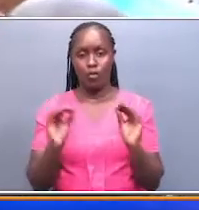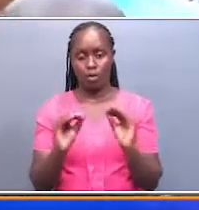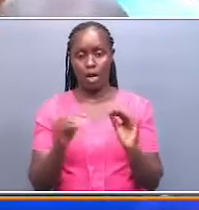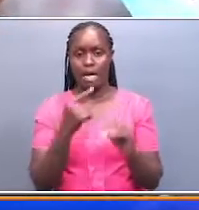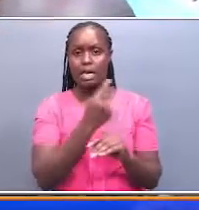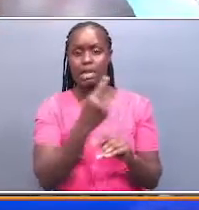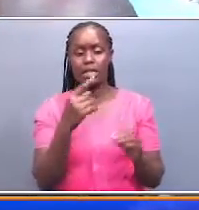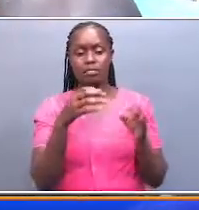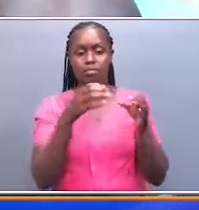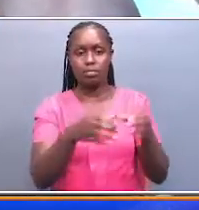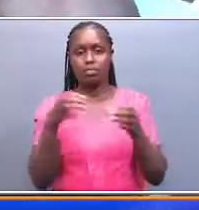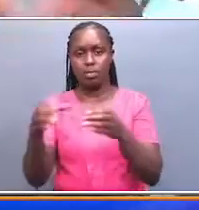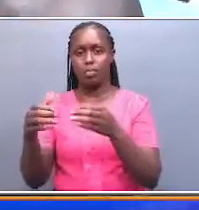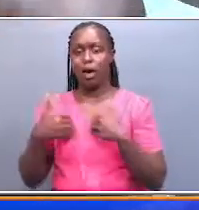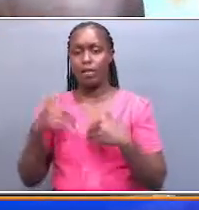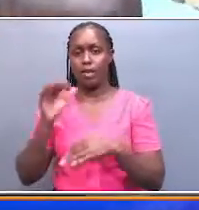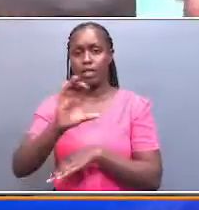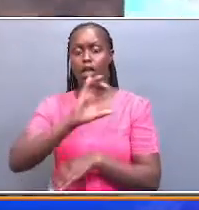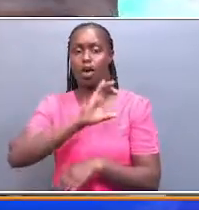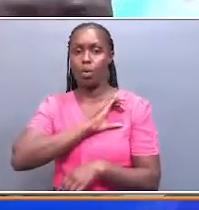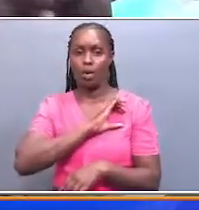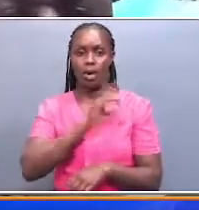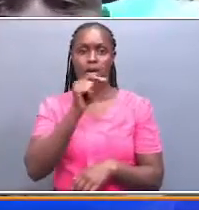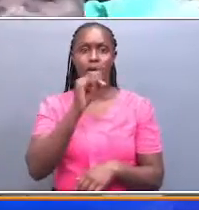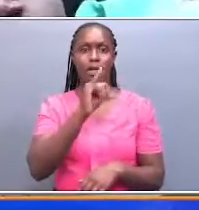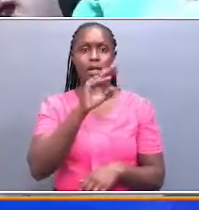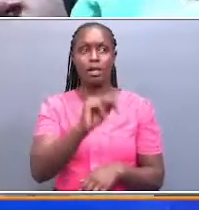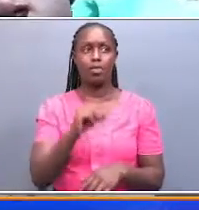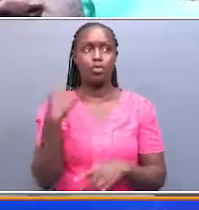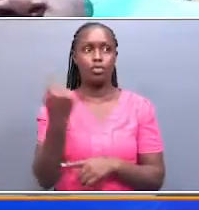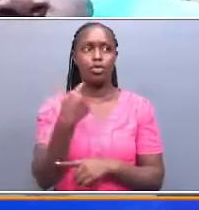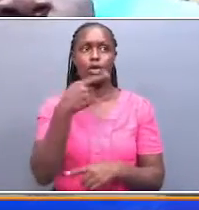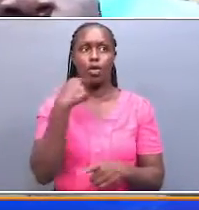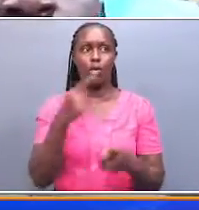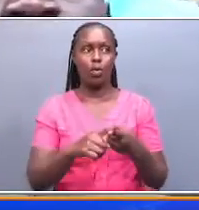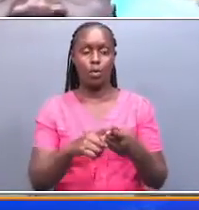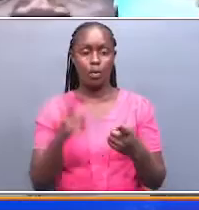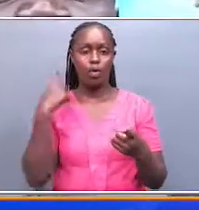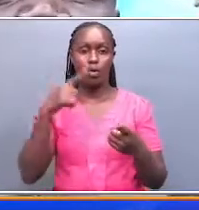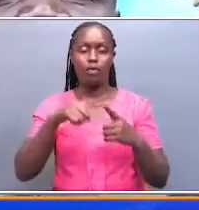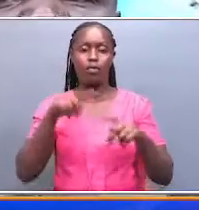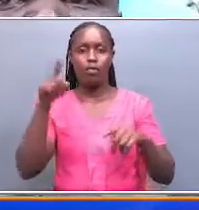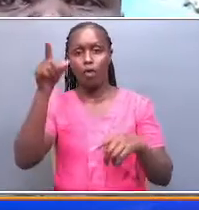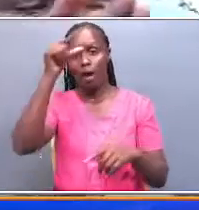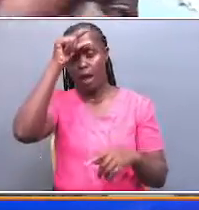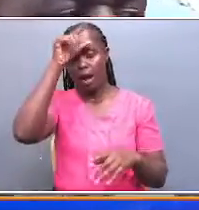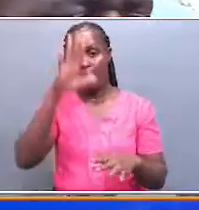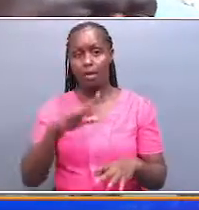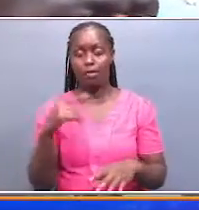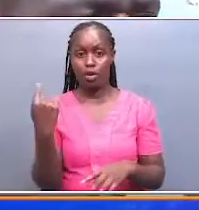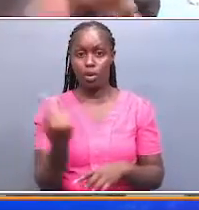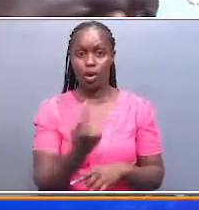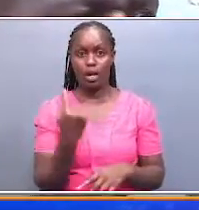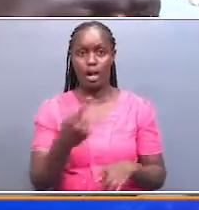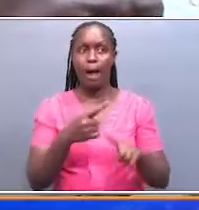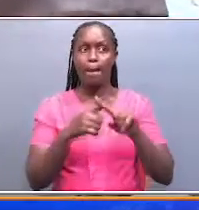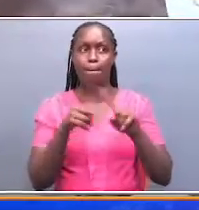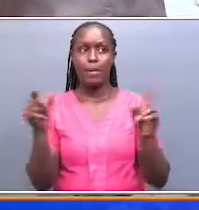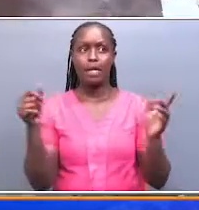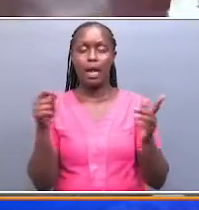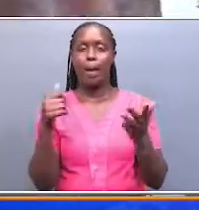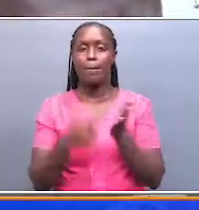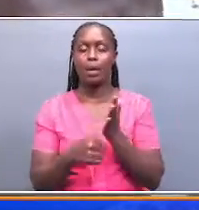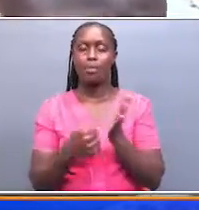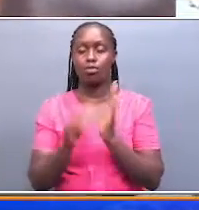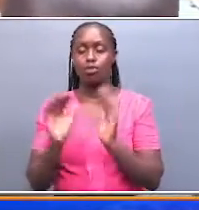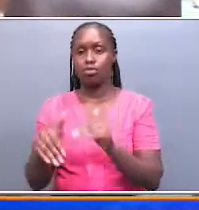mwezi yake. Tim Wanyonyi was the only applicant wa kiti ya governor Nairobi. Shida ya kutompea ticket